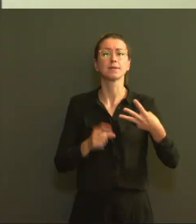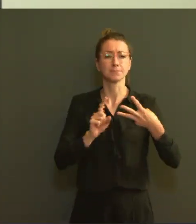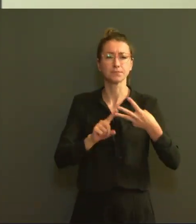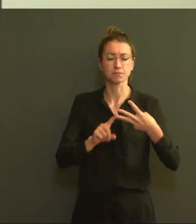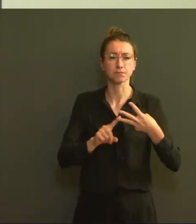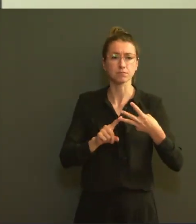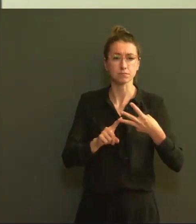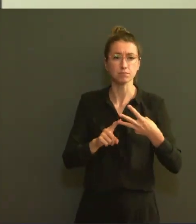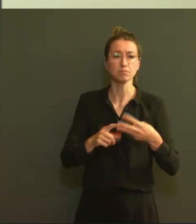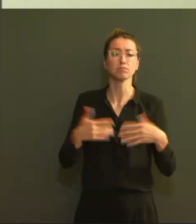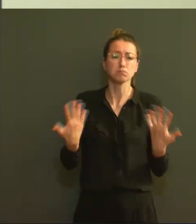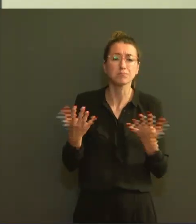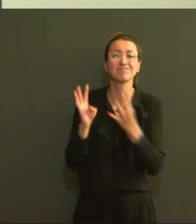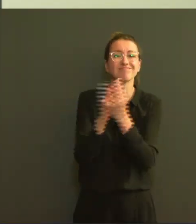humains.